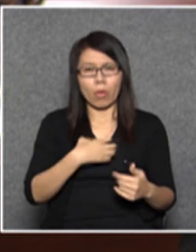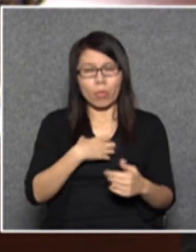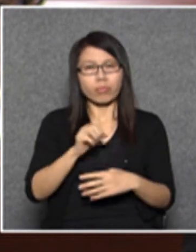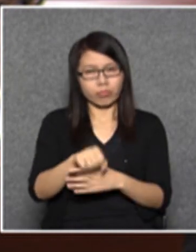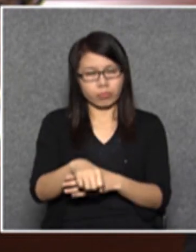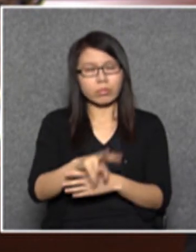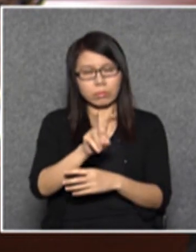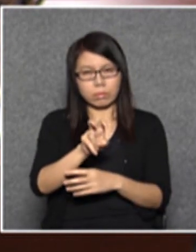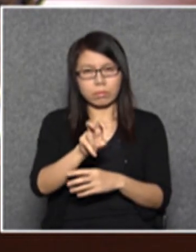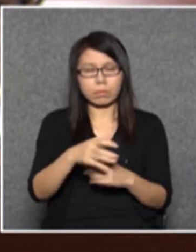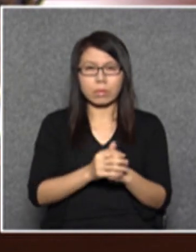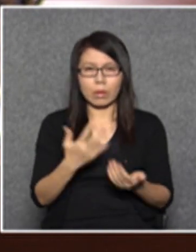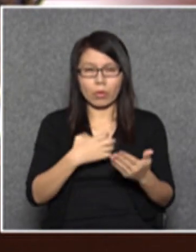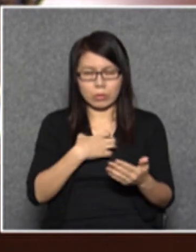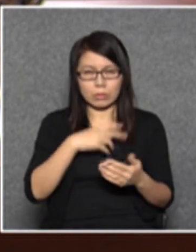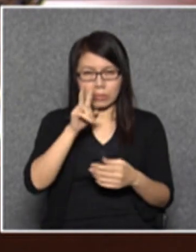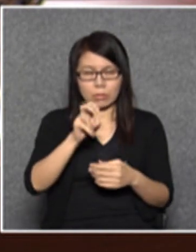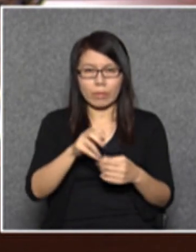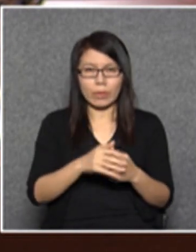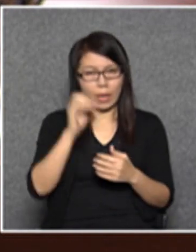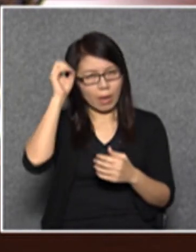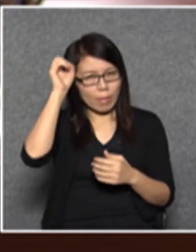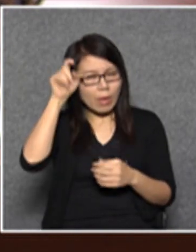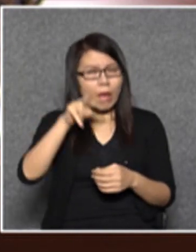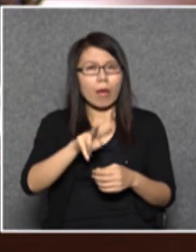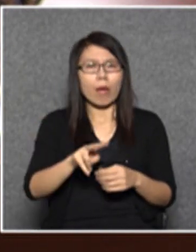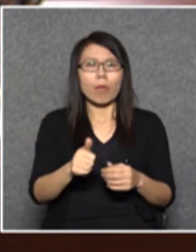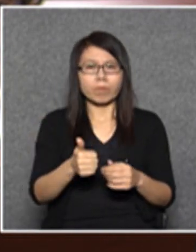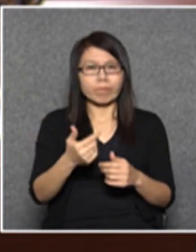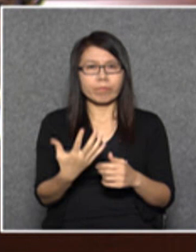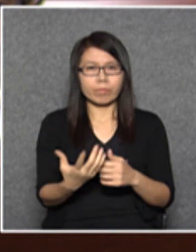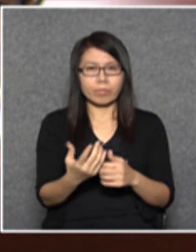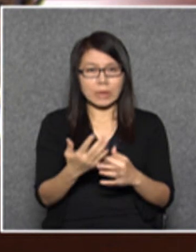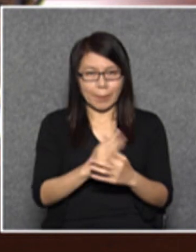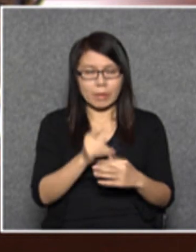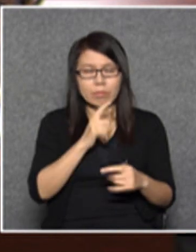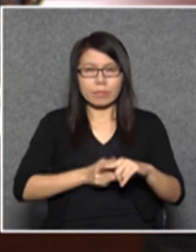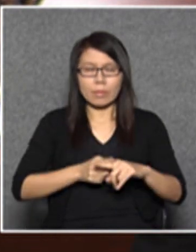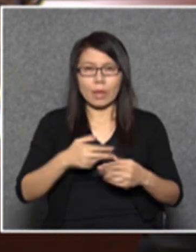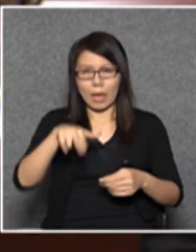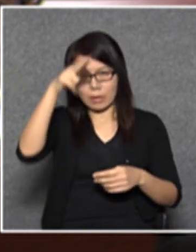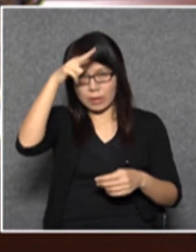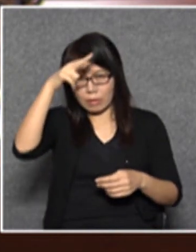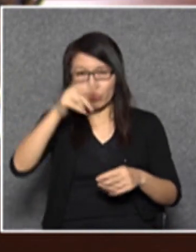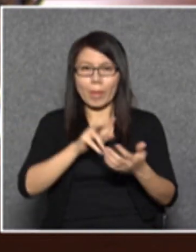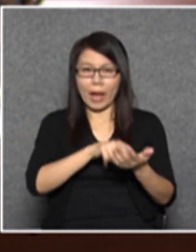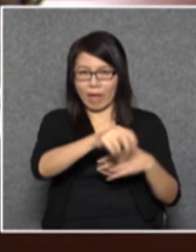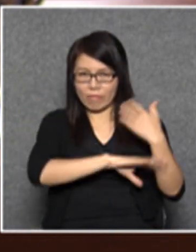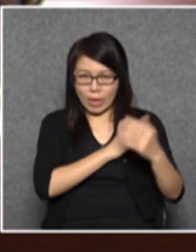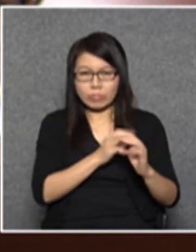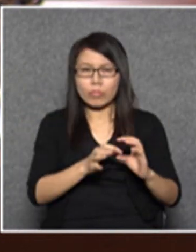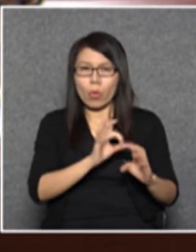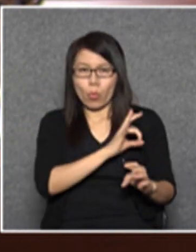觀點，我認為這個觀點的看法是非常獨到。冇錯，行政同立法機關之間係冇問